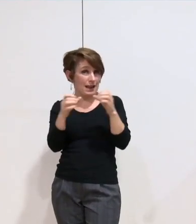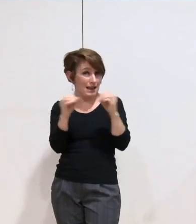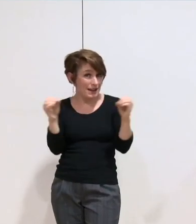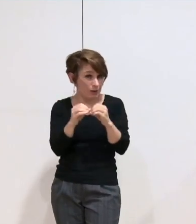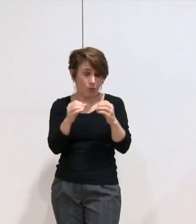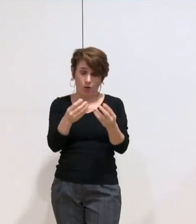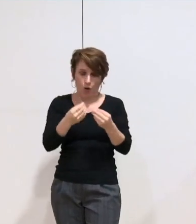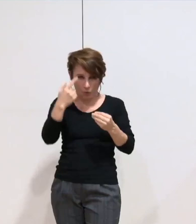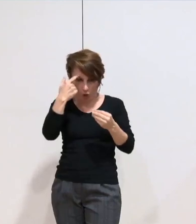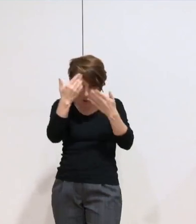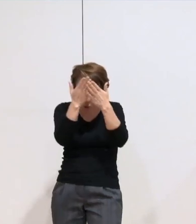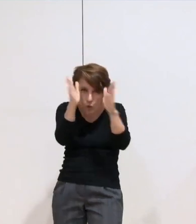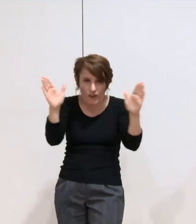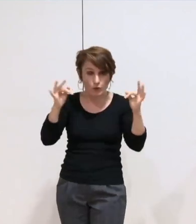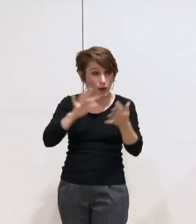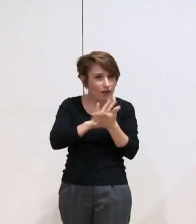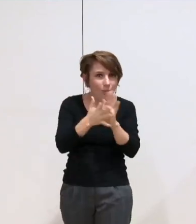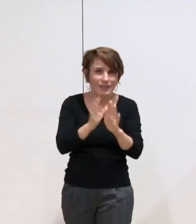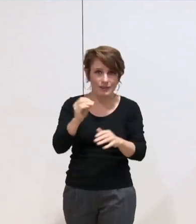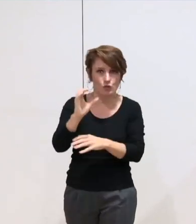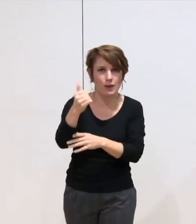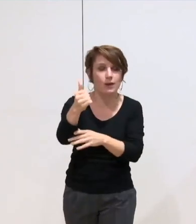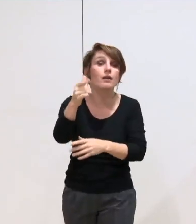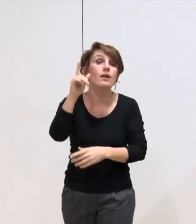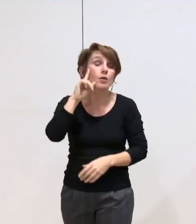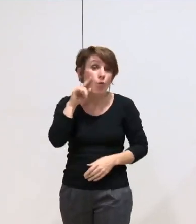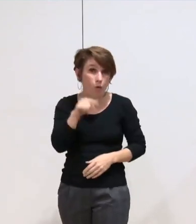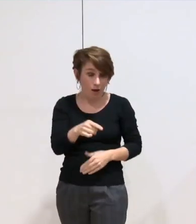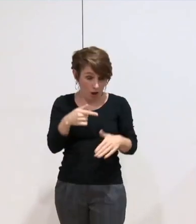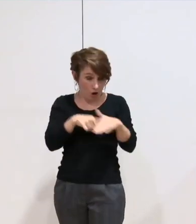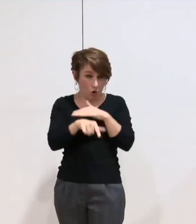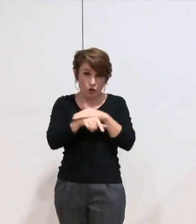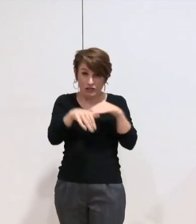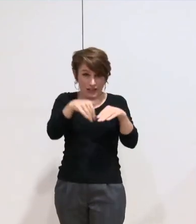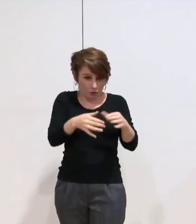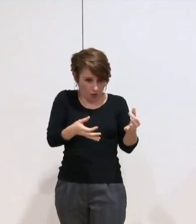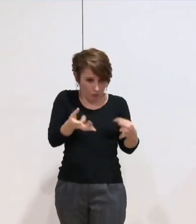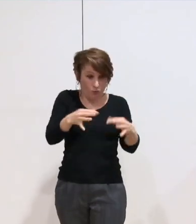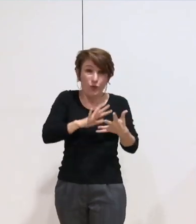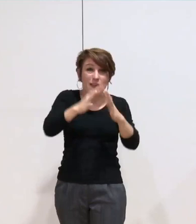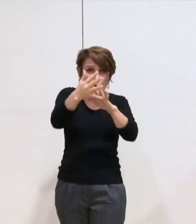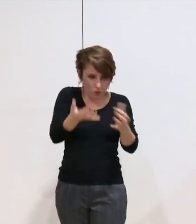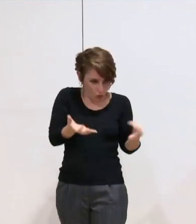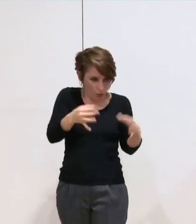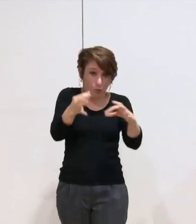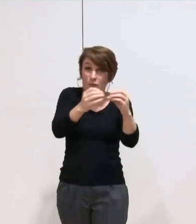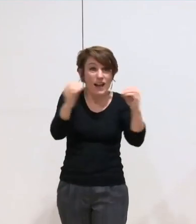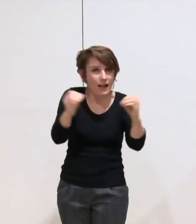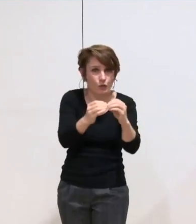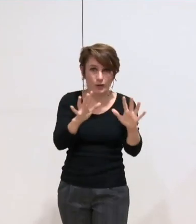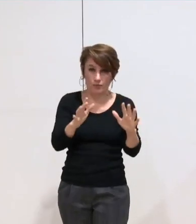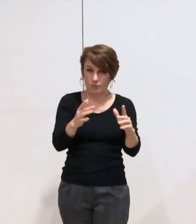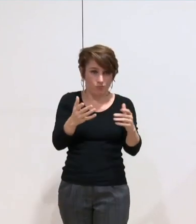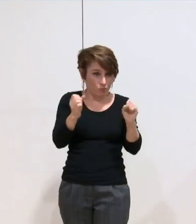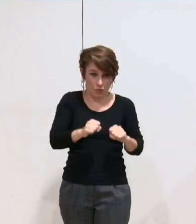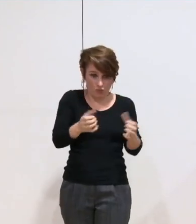du terme, puisque ce sont des logiciels qui sont modifiables librement, si on le souhaite. On peut tout à fait les utiliser